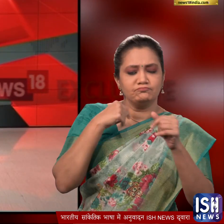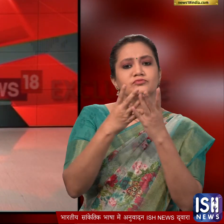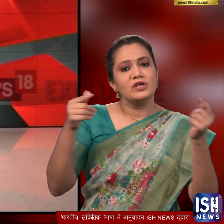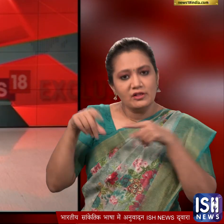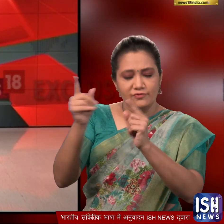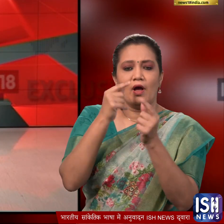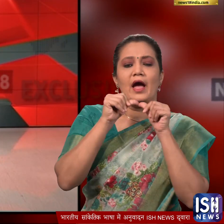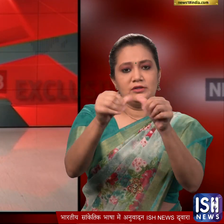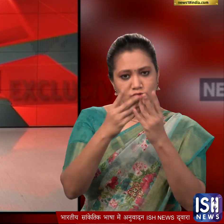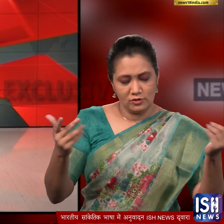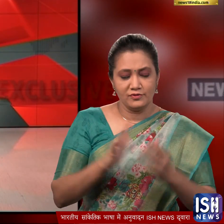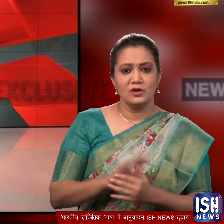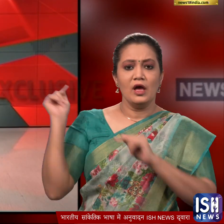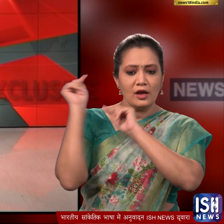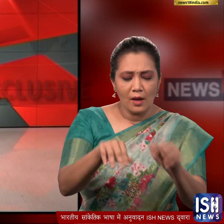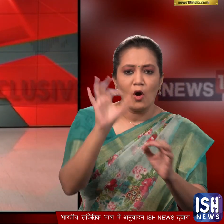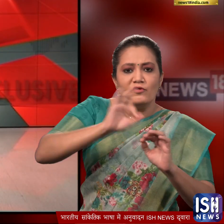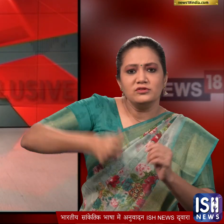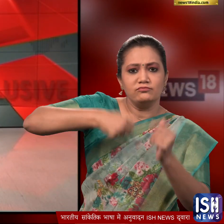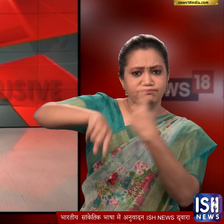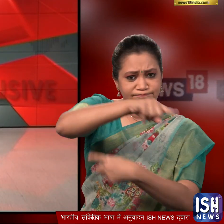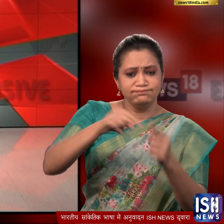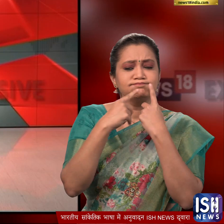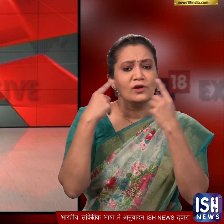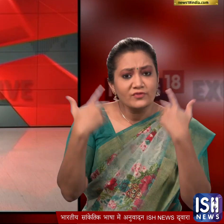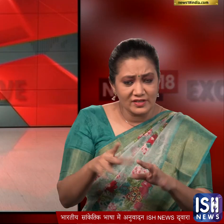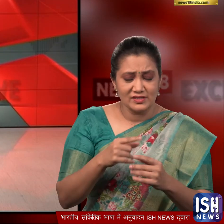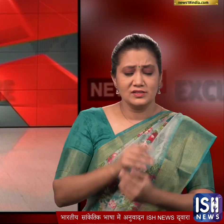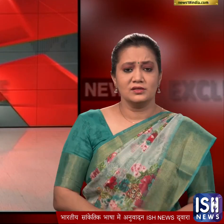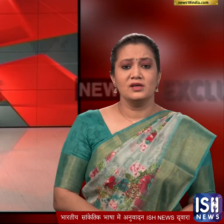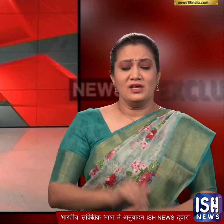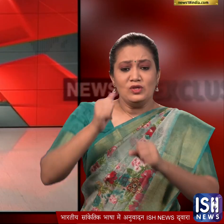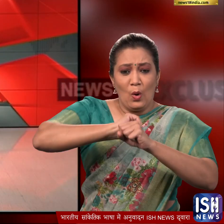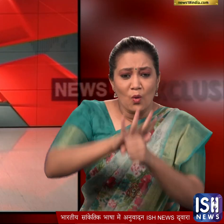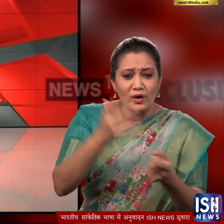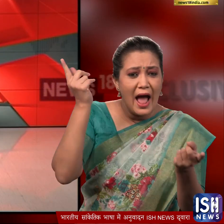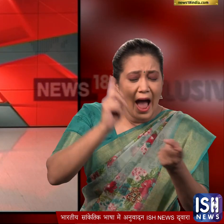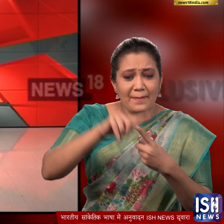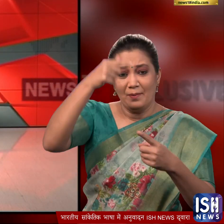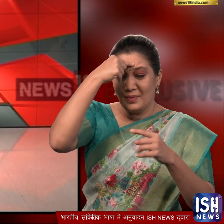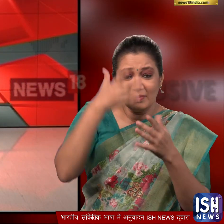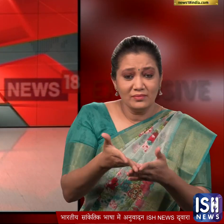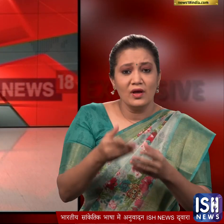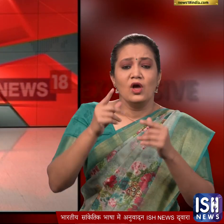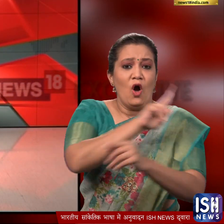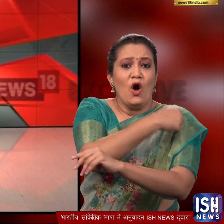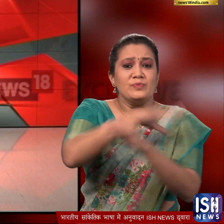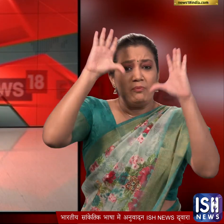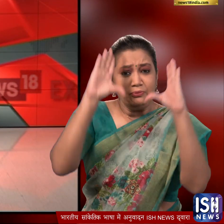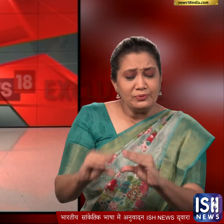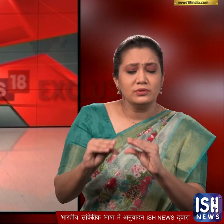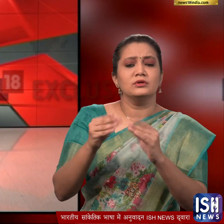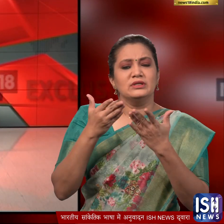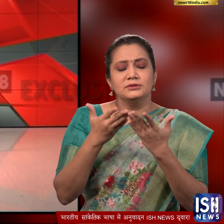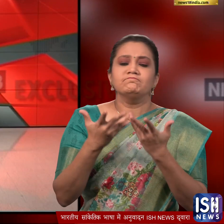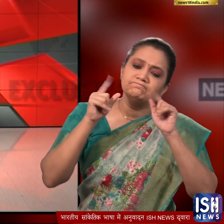के सामने आए। घटना वाली जगह पर पहुंचकर उन्होंने अफसरों से बात की और ये बताया कि कोरोना संकट के दौरान अस्पतालों की कमी होने